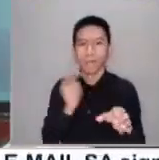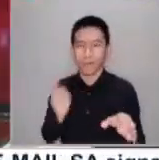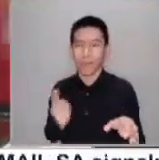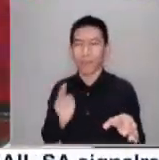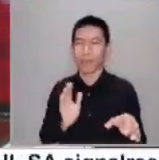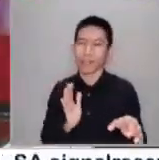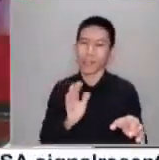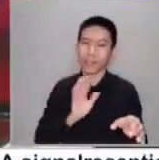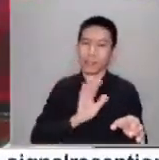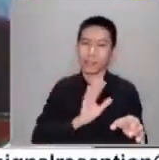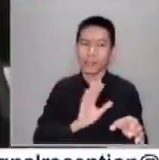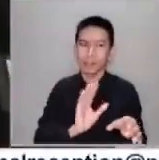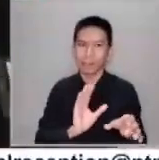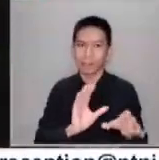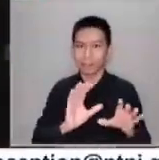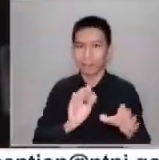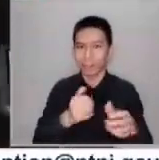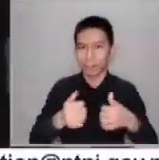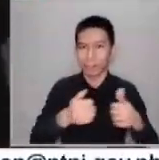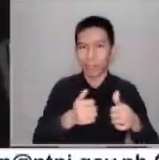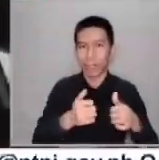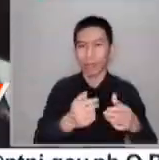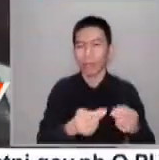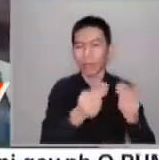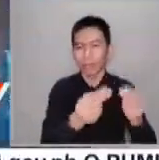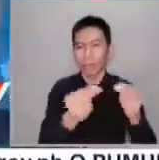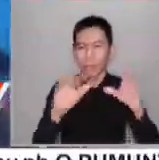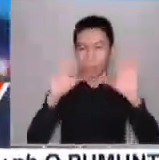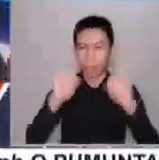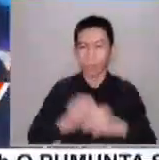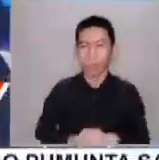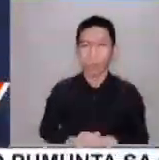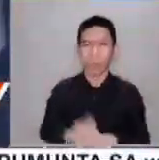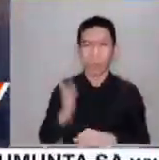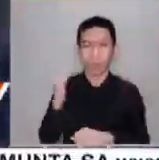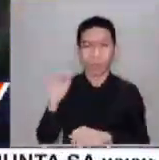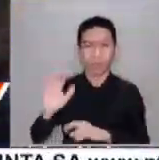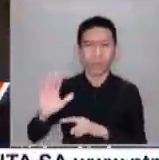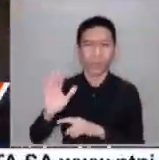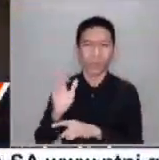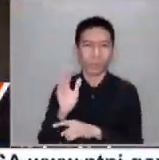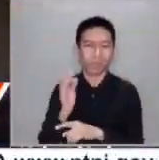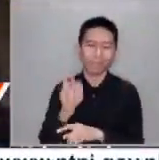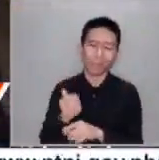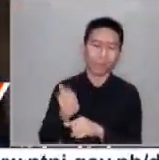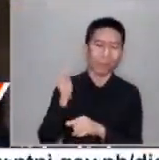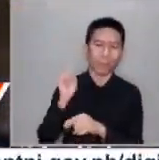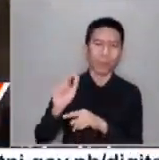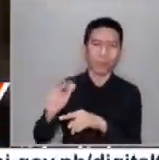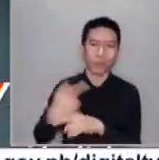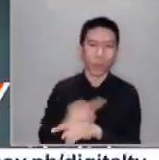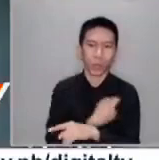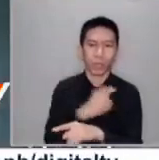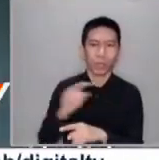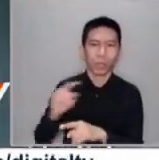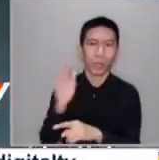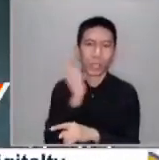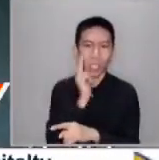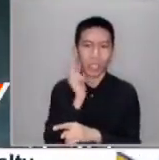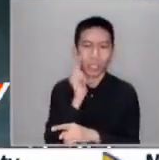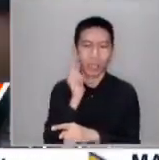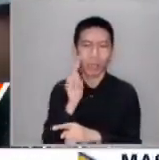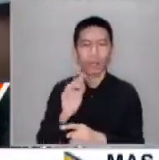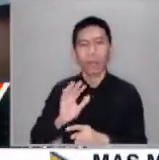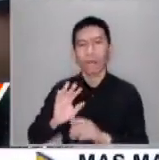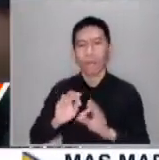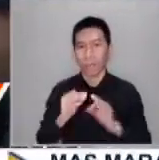Gitnigo, ayaw niyang masaktan at maipit si Pangulong Duterte sa sitwasyon. Hindi rin aniya pabor ang kanyang pamilya sa